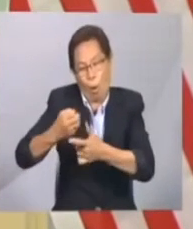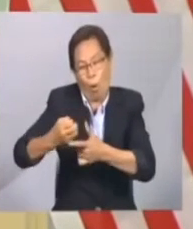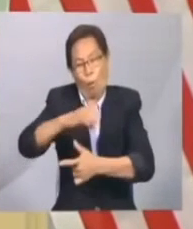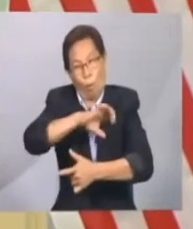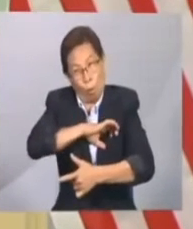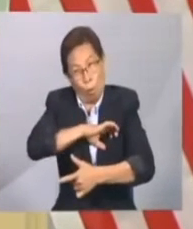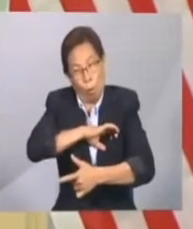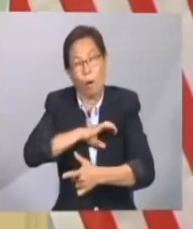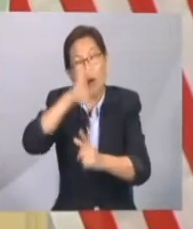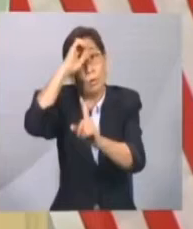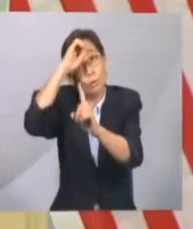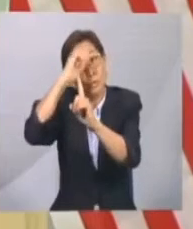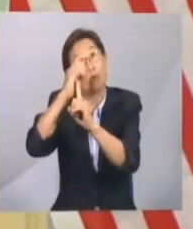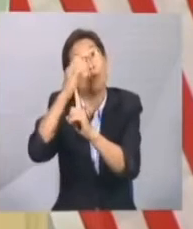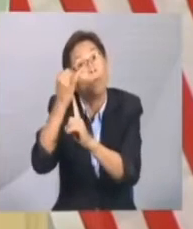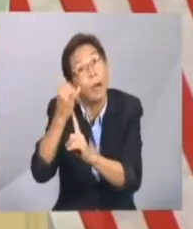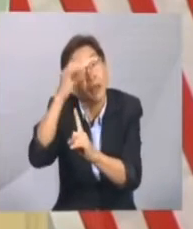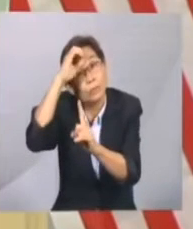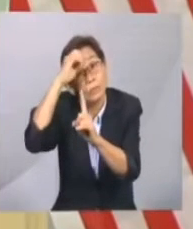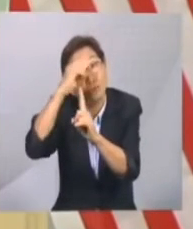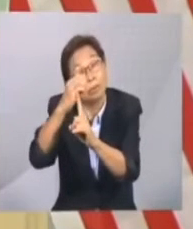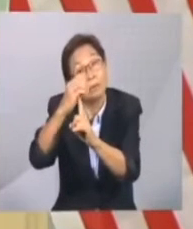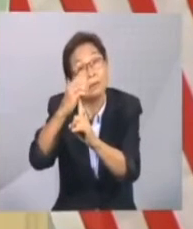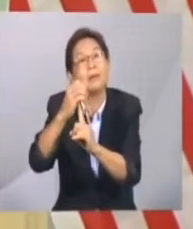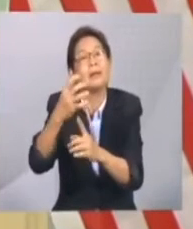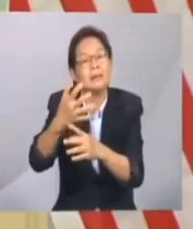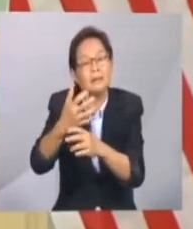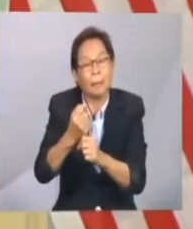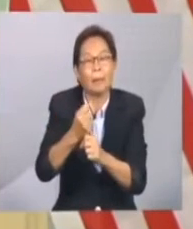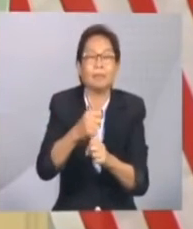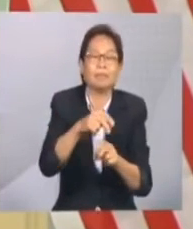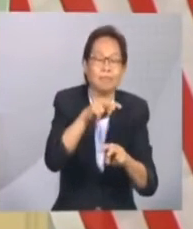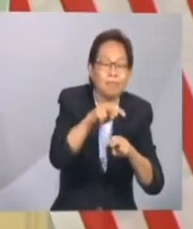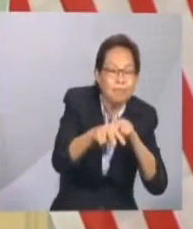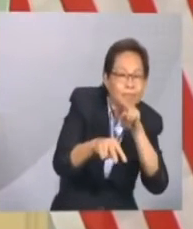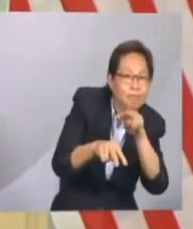Dan tujuan kita juga supaya dapat dipantau